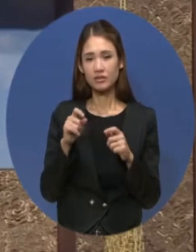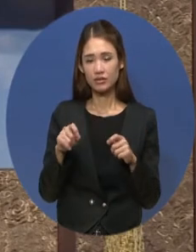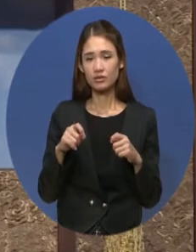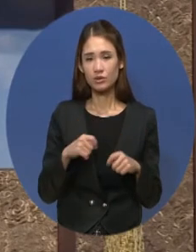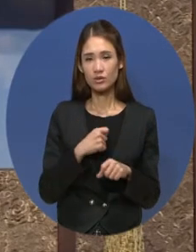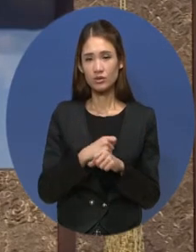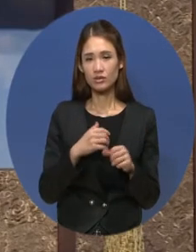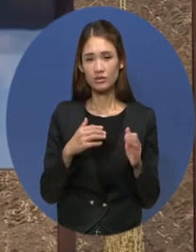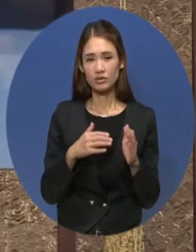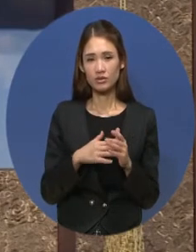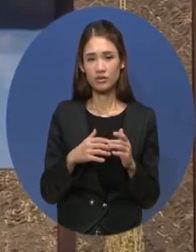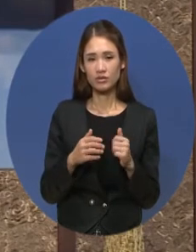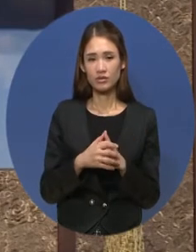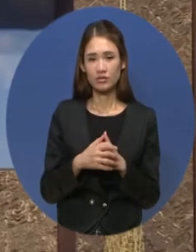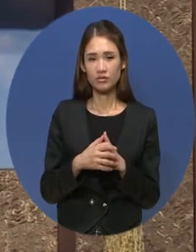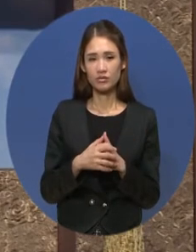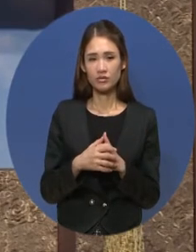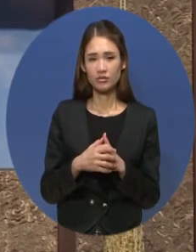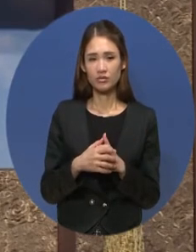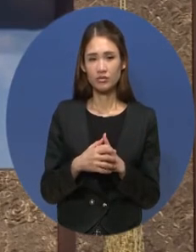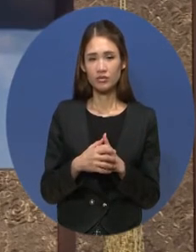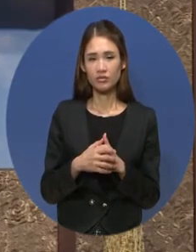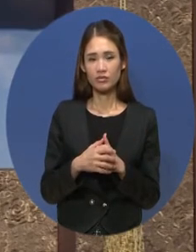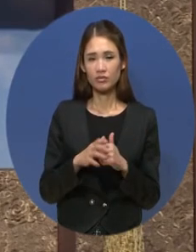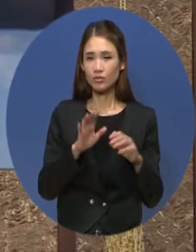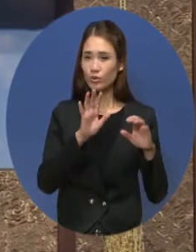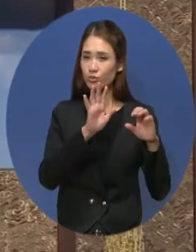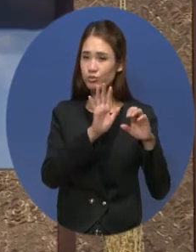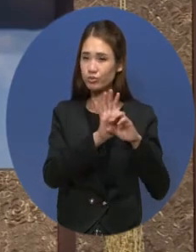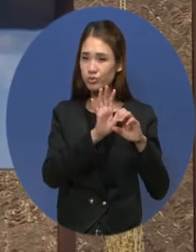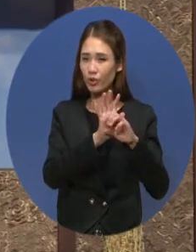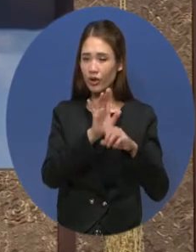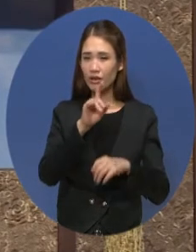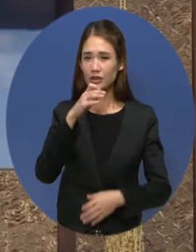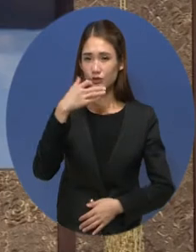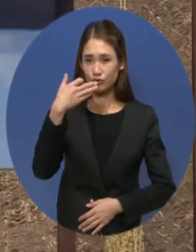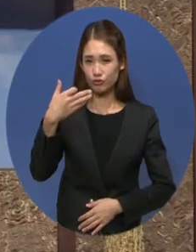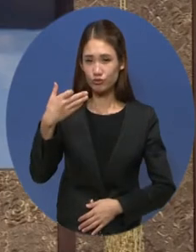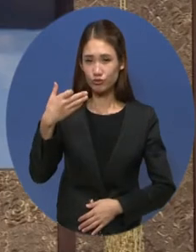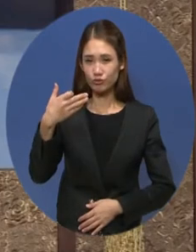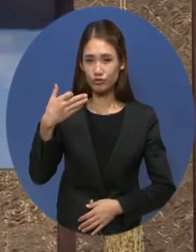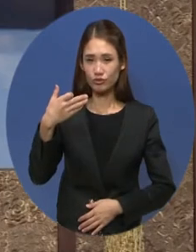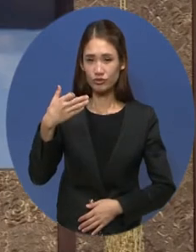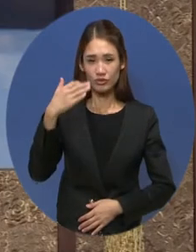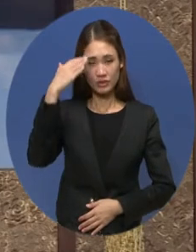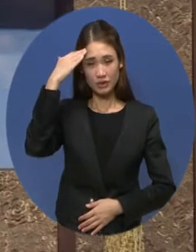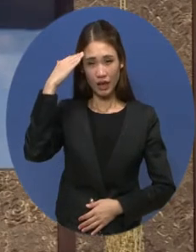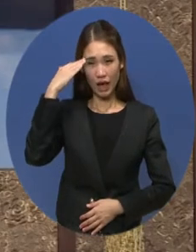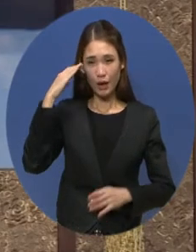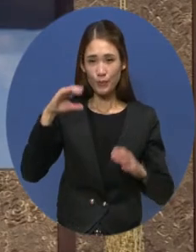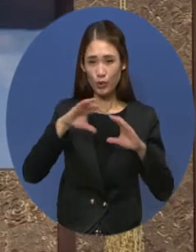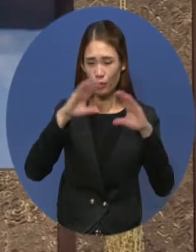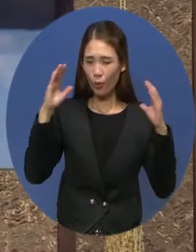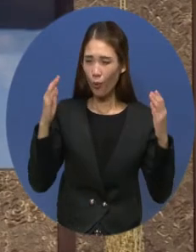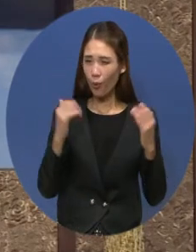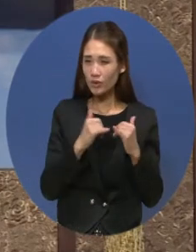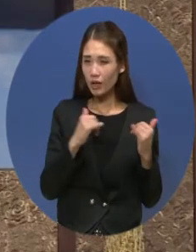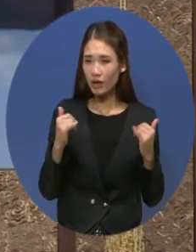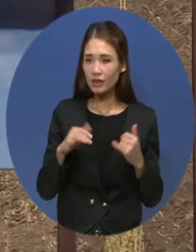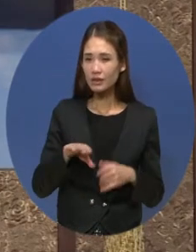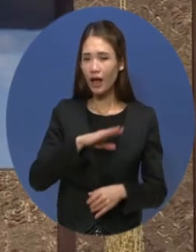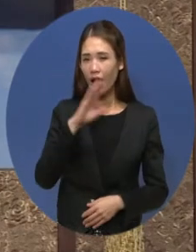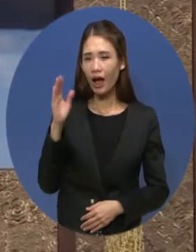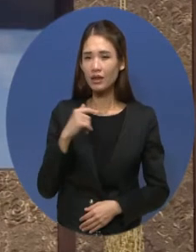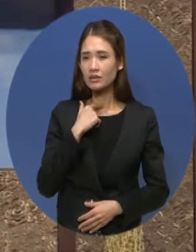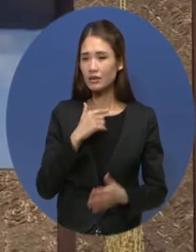했습니다 적용을 했는데 근데 이제 이 코로나 라는 것은 사실 뭐 우리 대한민국의 는 모든 사람들이 처음 경험하는 거잖아요